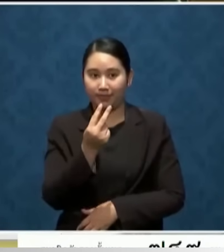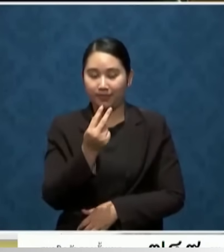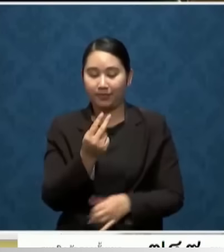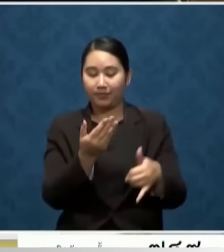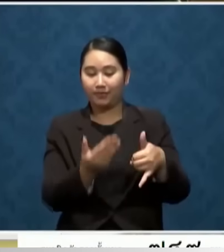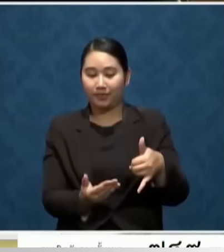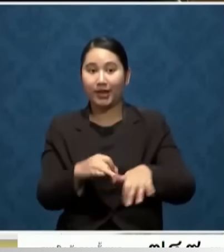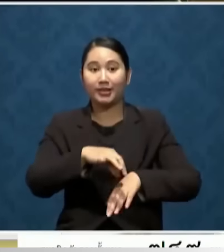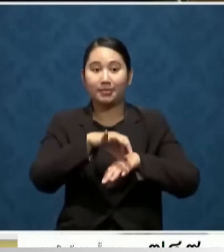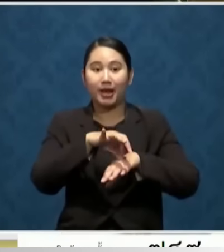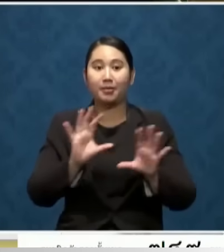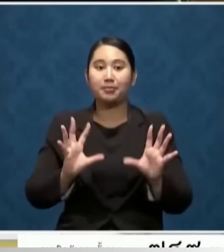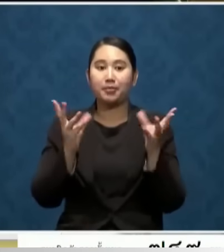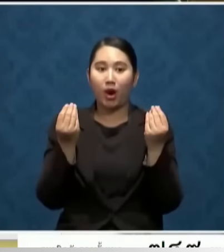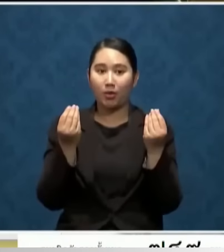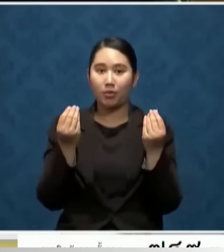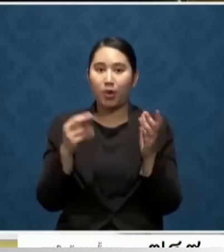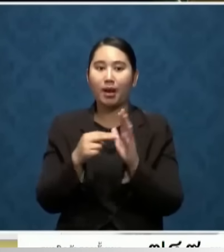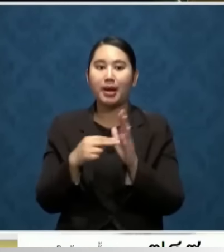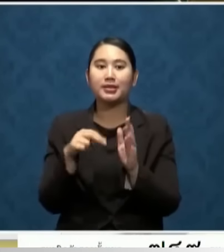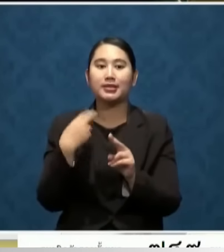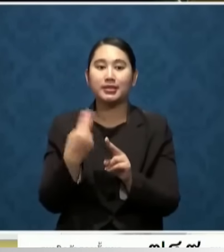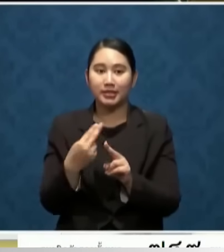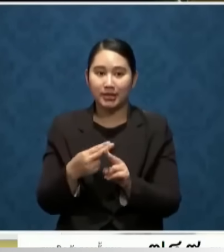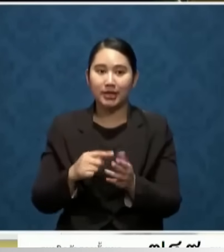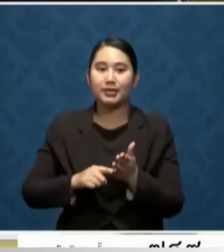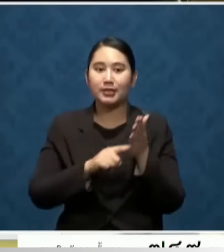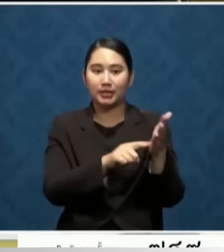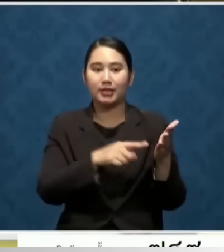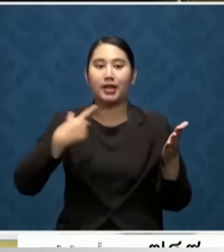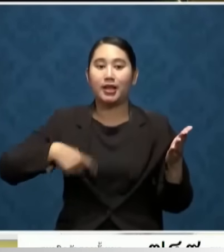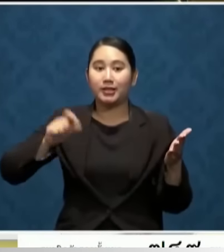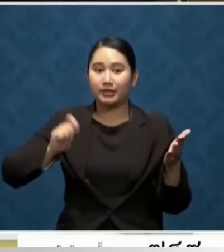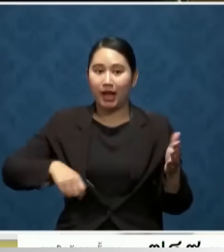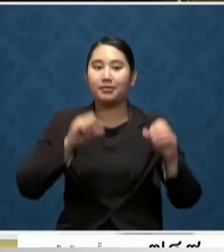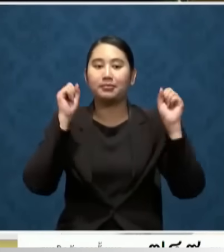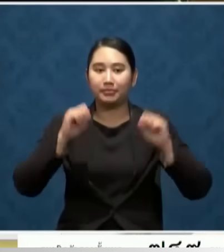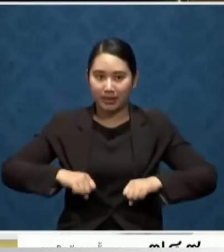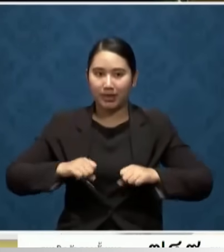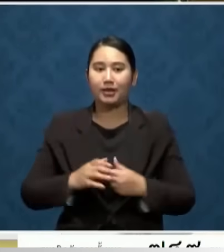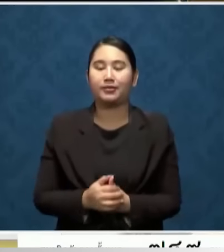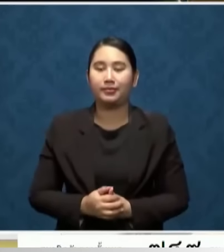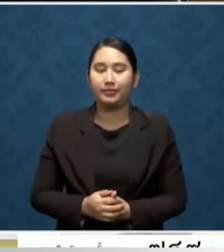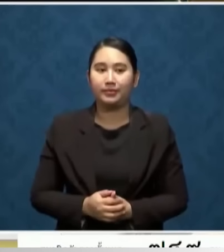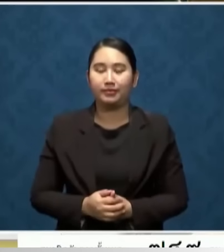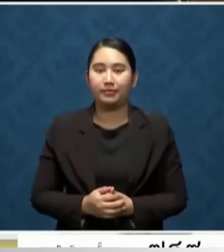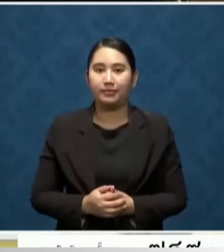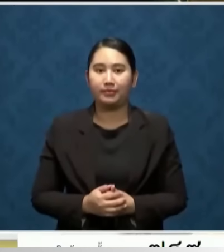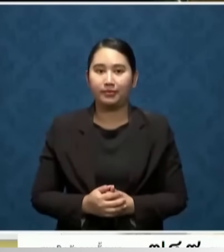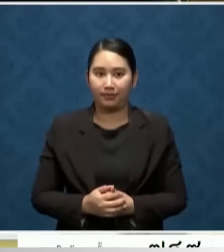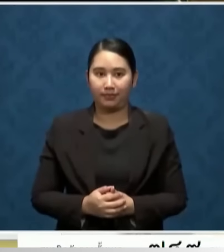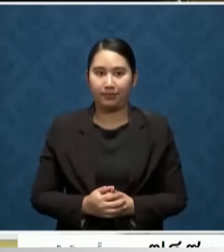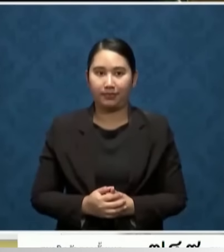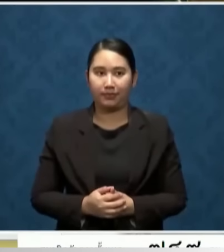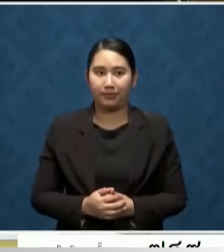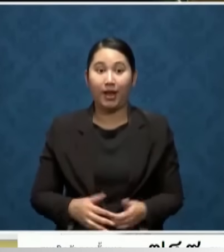คคลใดสิ้นสุดลงให้เข้าชื่อหรือให้ยื่นต่อศาลรัฐธรรมนูญเป็นผู้วินิจฉัยในขั้นสุดท้ายเพราะนั้นก